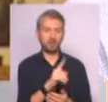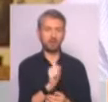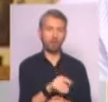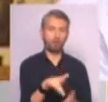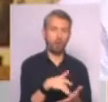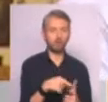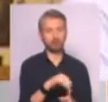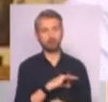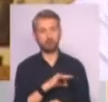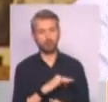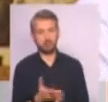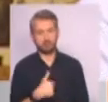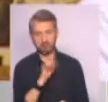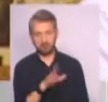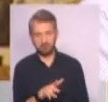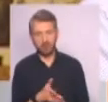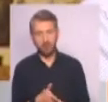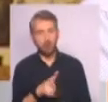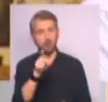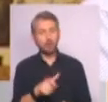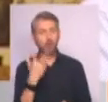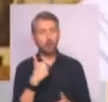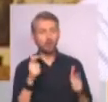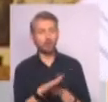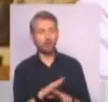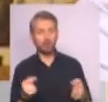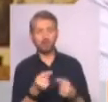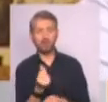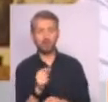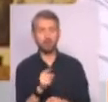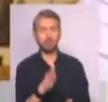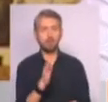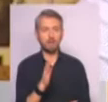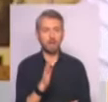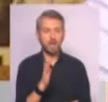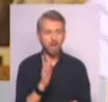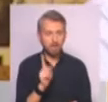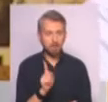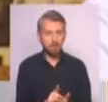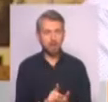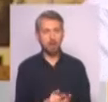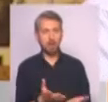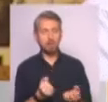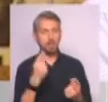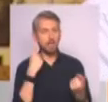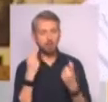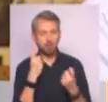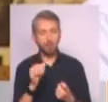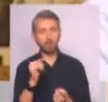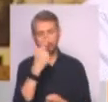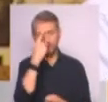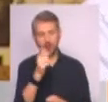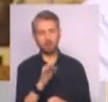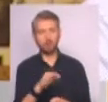чи ще когось. Тому, там, умовно, людина, коли не згодна з певним тарифом, вона має, відповідно, брати інформацію і заявляти